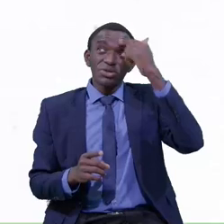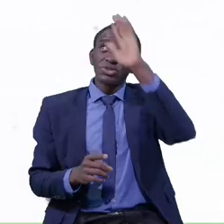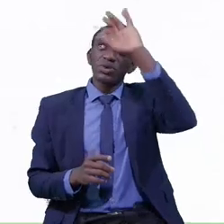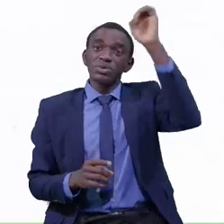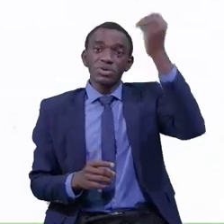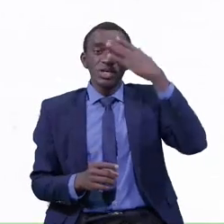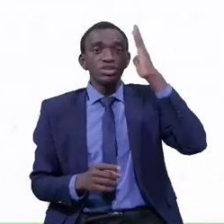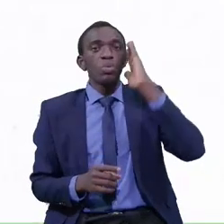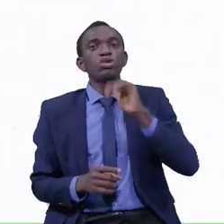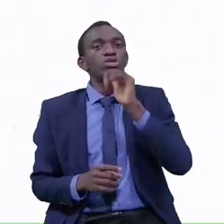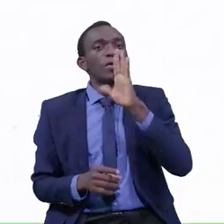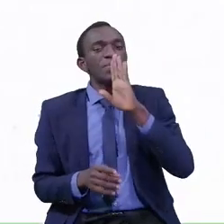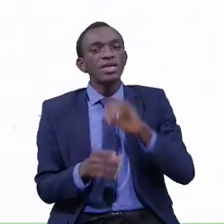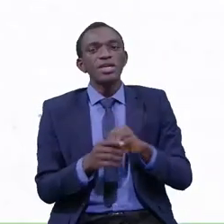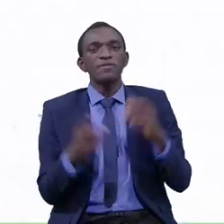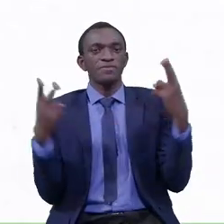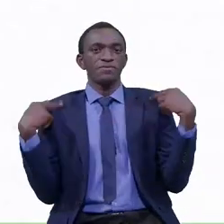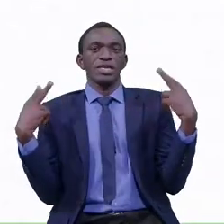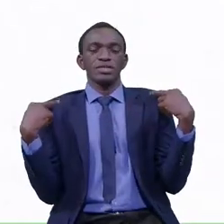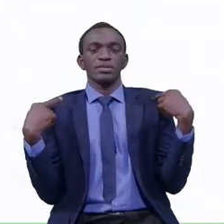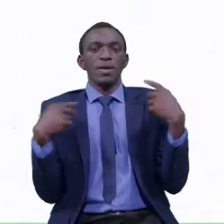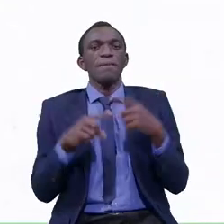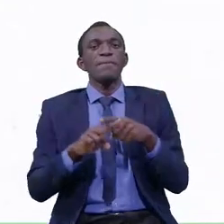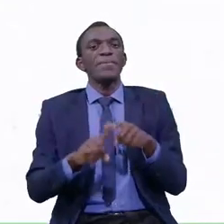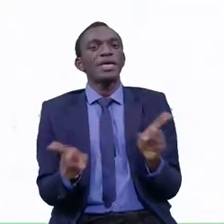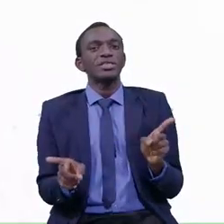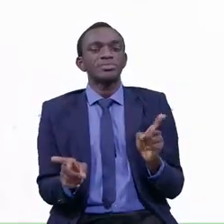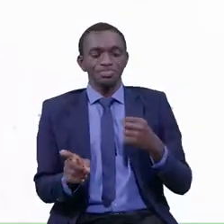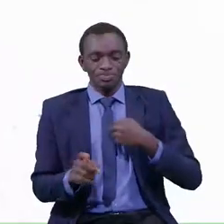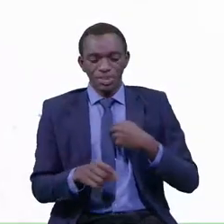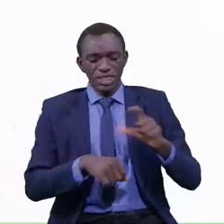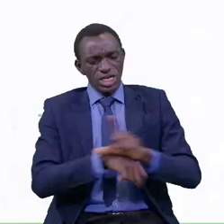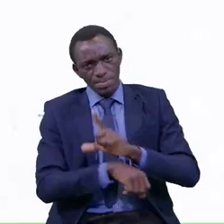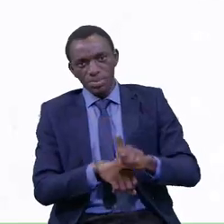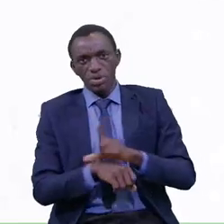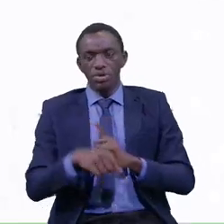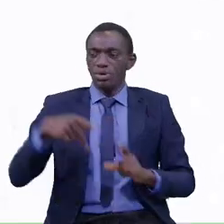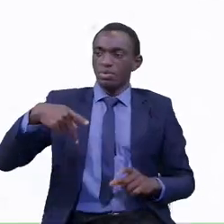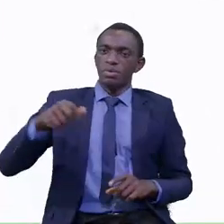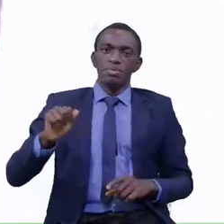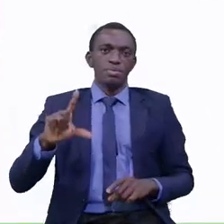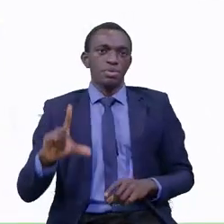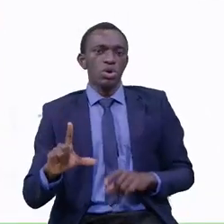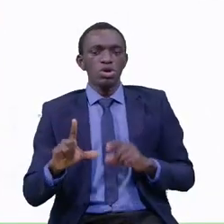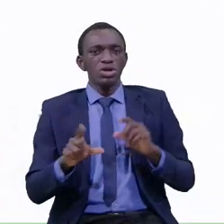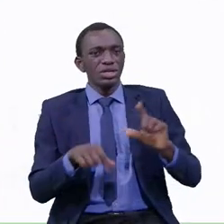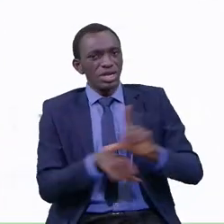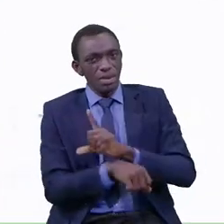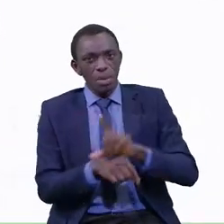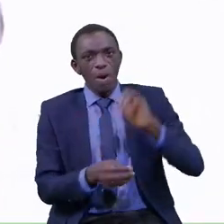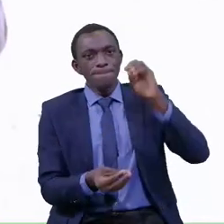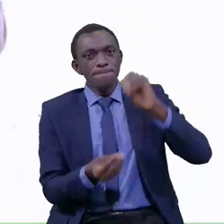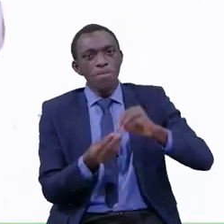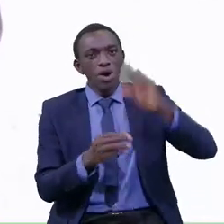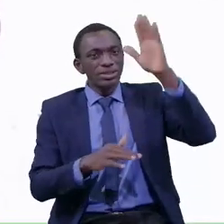sera pas vaine. Mais, loin de là, j'ai travaillé plus que tous.